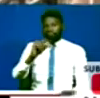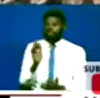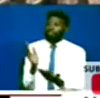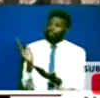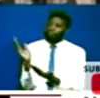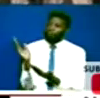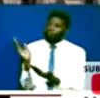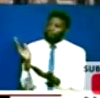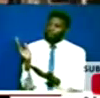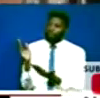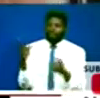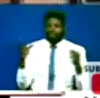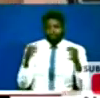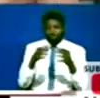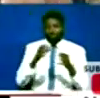makurutu